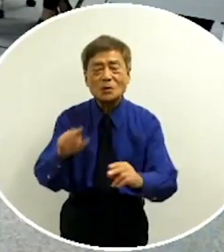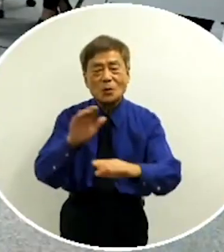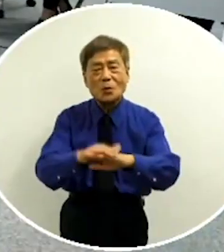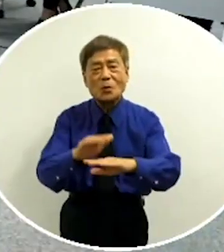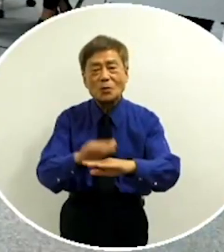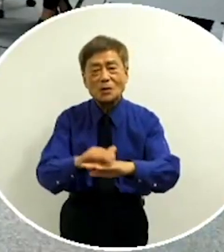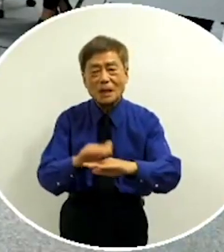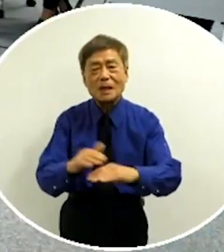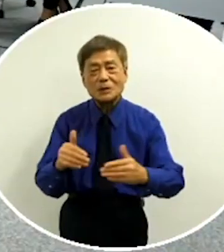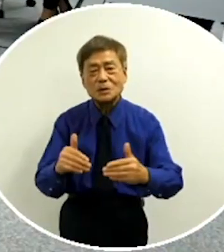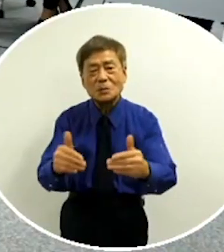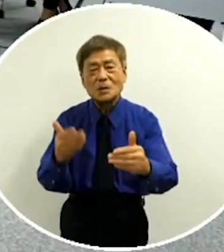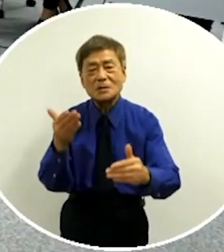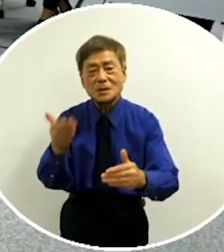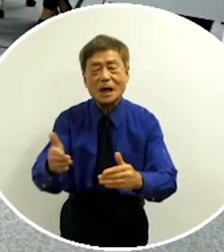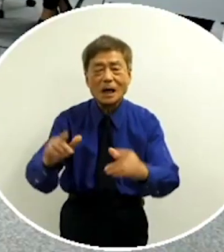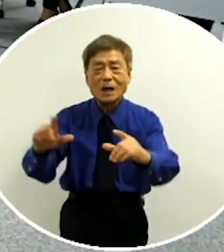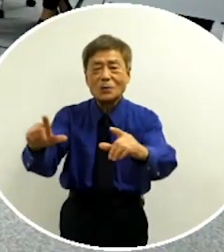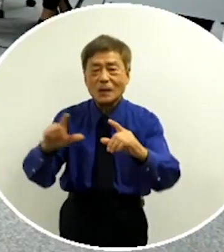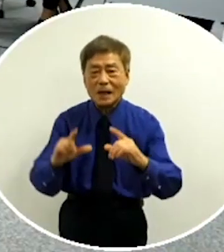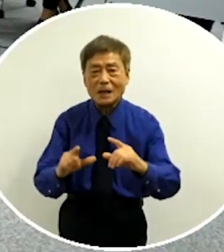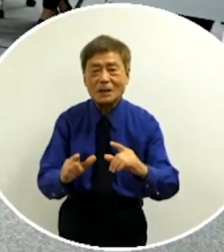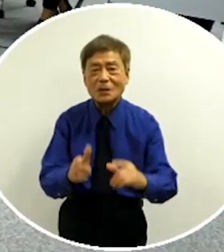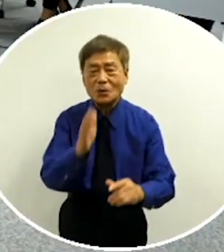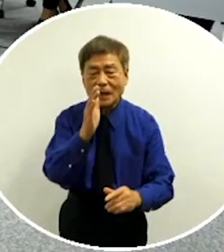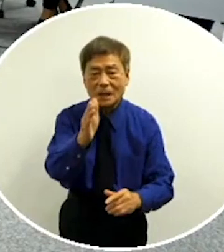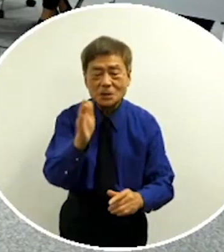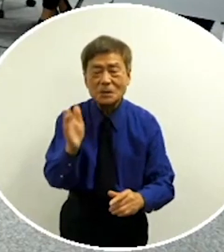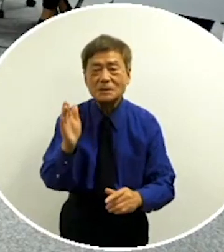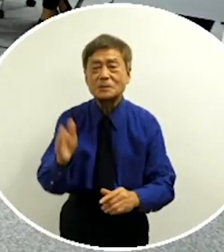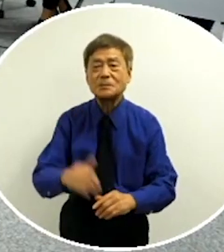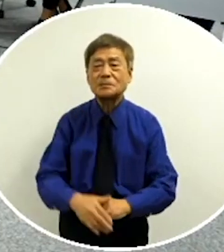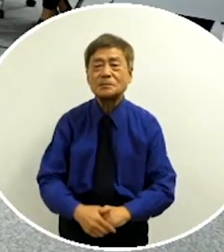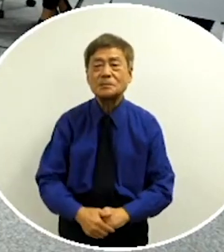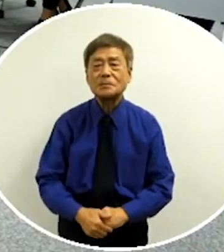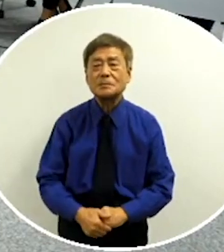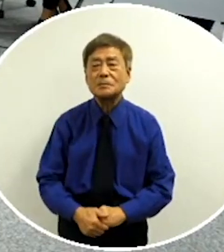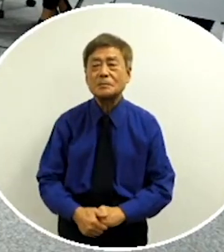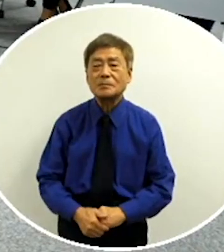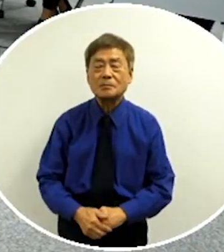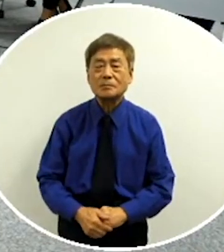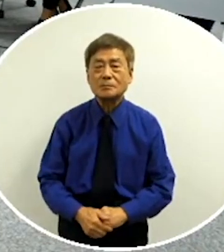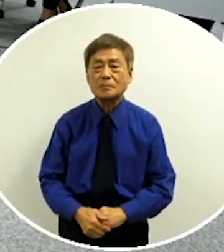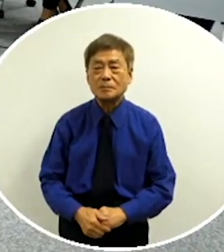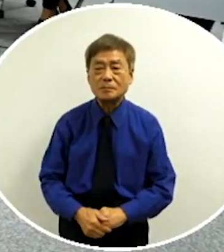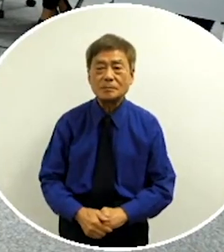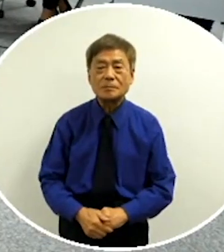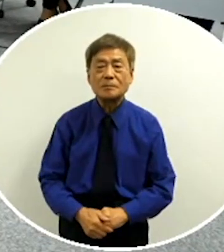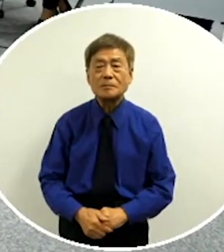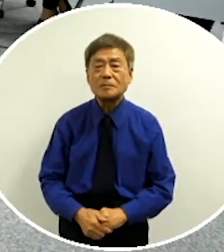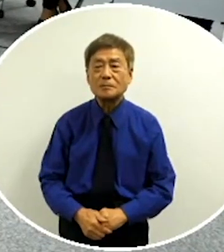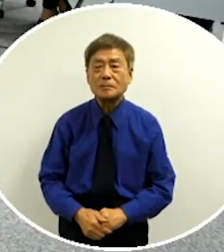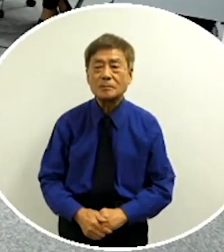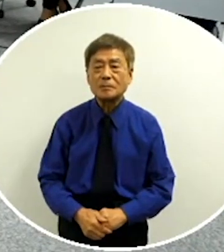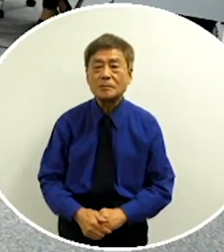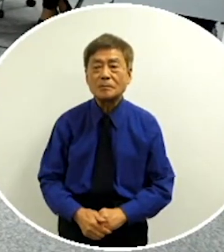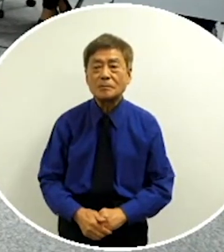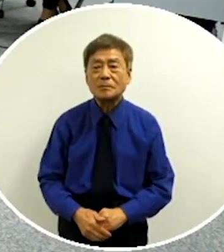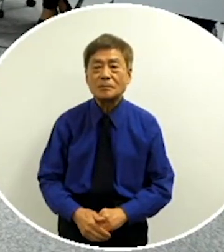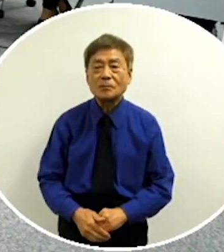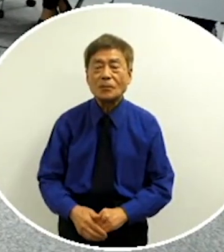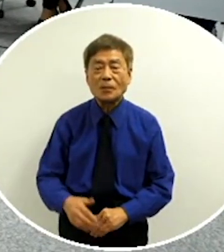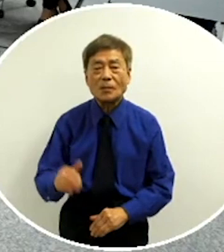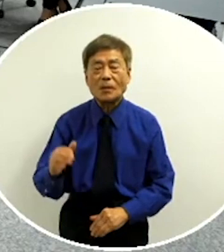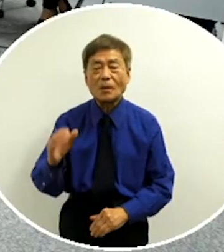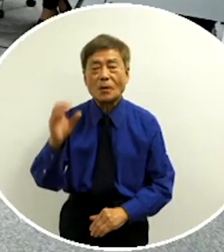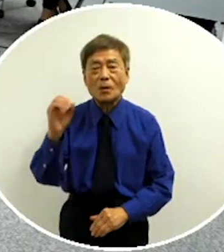宜しくお願いしますはいえーと言うskr このブースの最初サッカー試合あの words